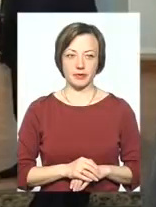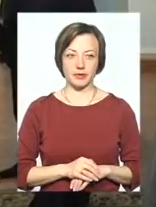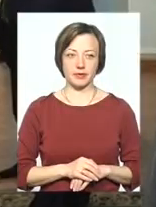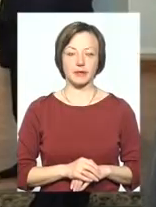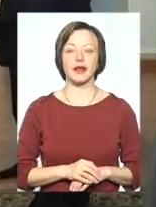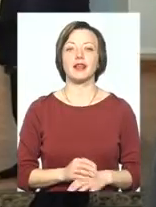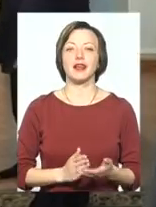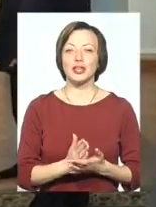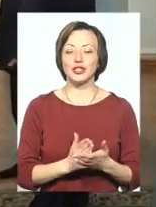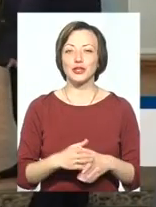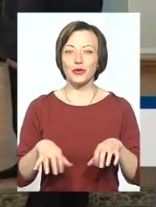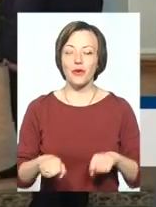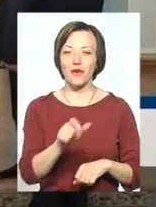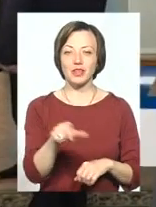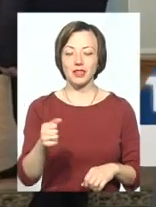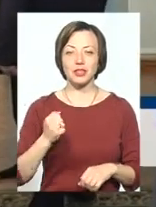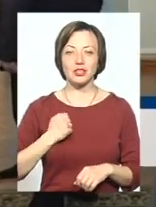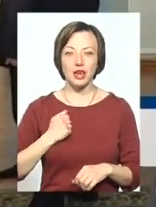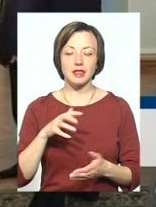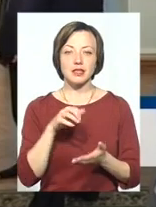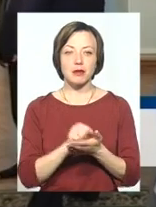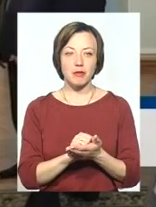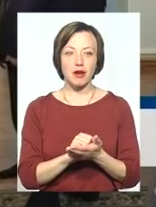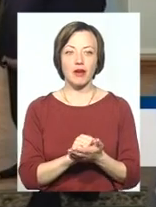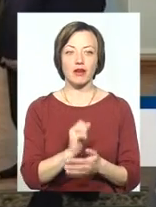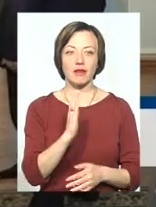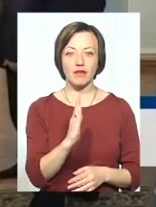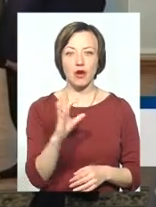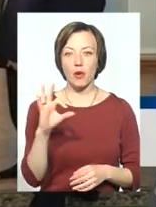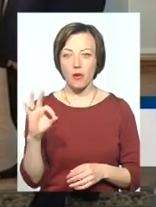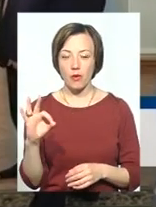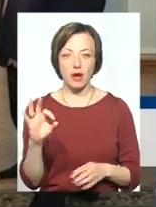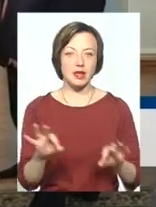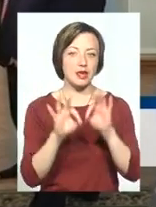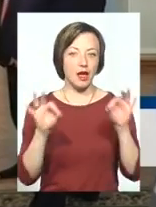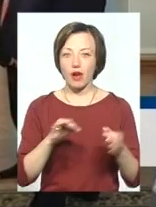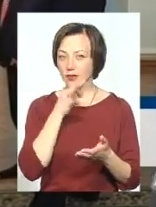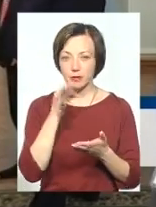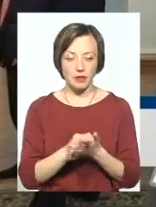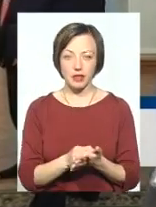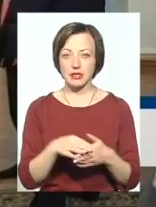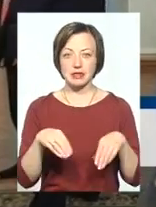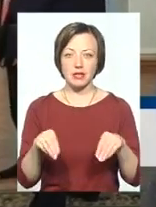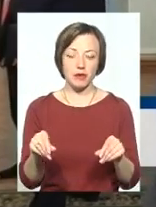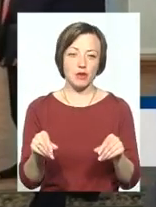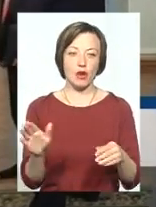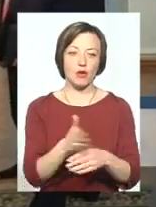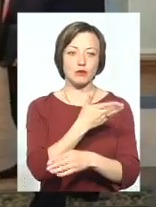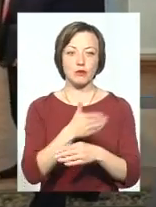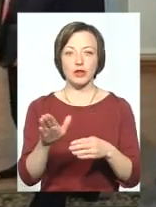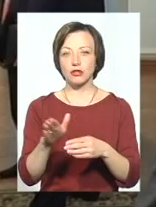Чиновники, на жаль, які займають во, от несуть ніякої відповідальності і землями